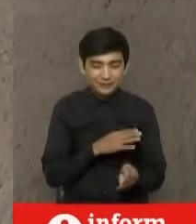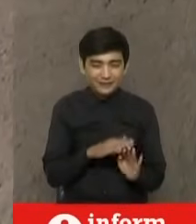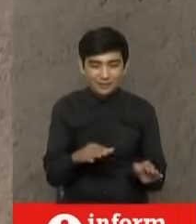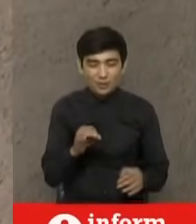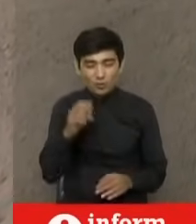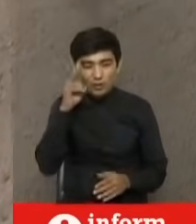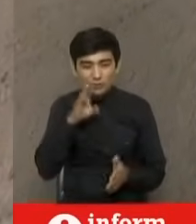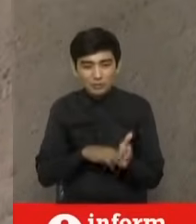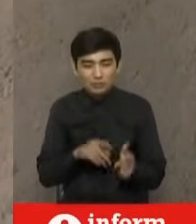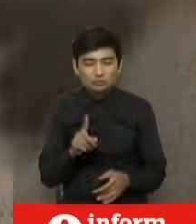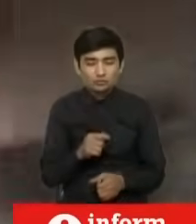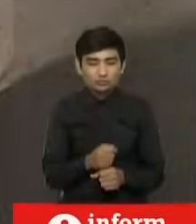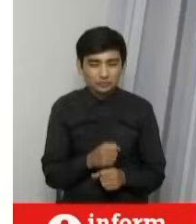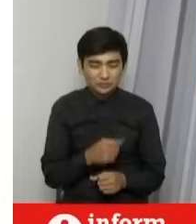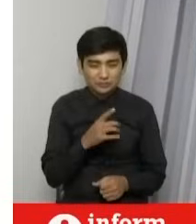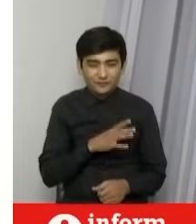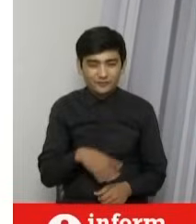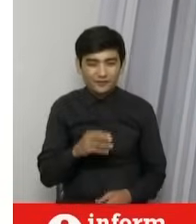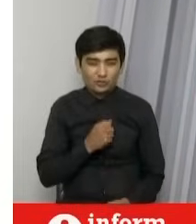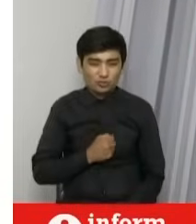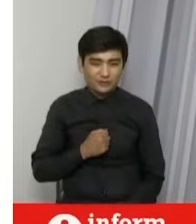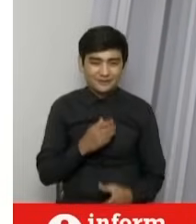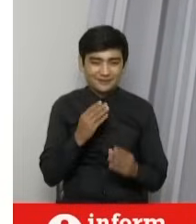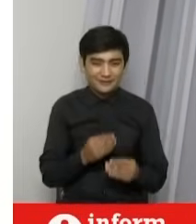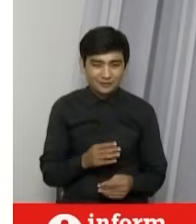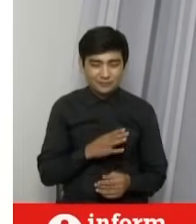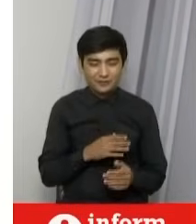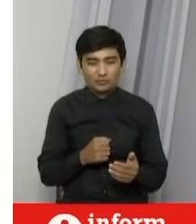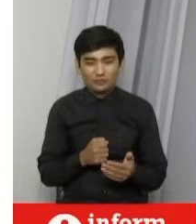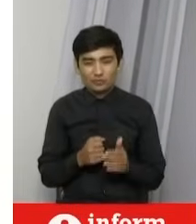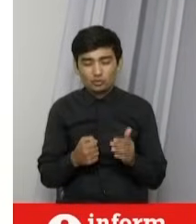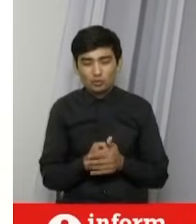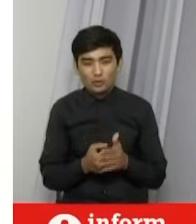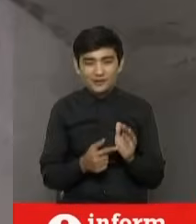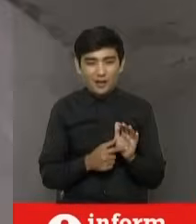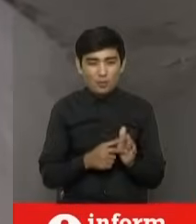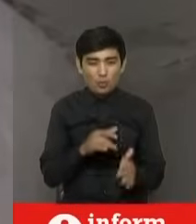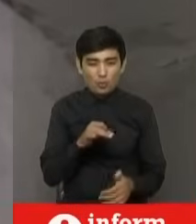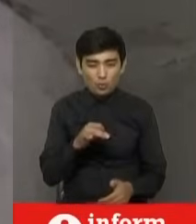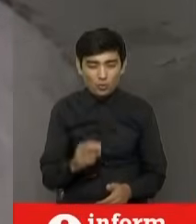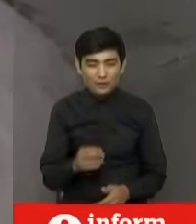туалетов, возмущены в попечительском совете, учитывая, что в день бывает до 7 уроков и вторая смена.